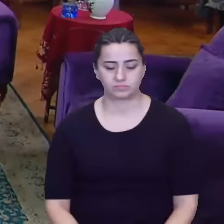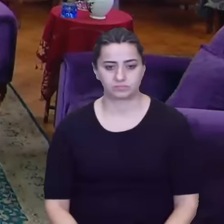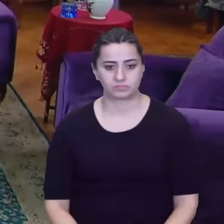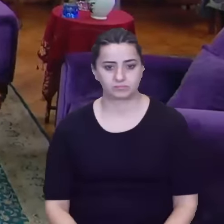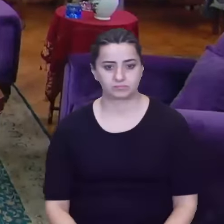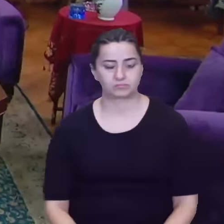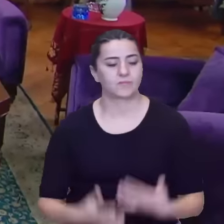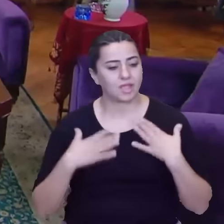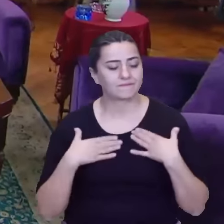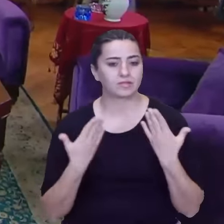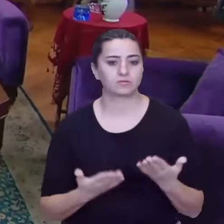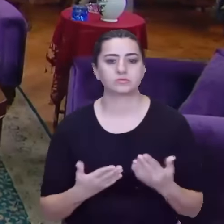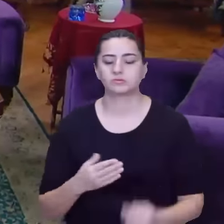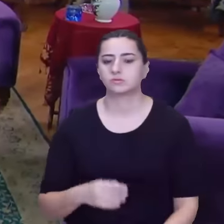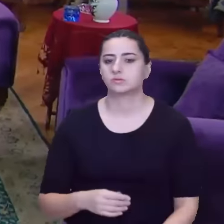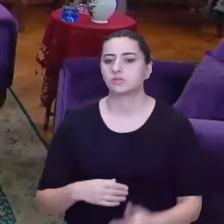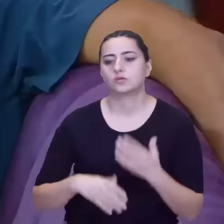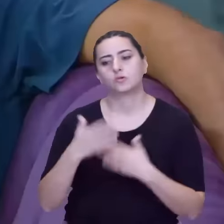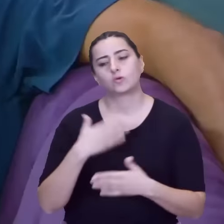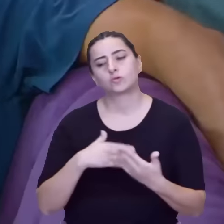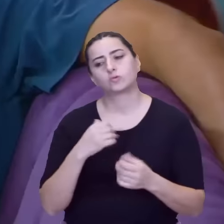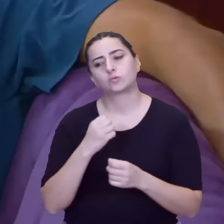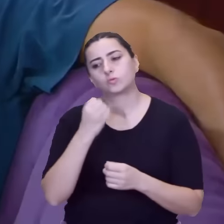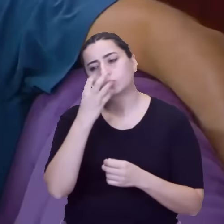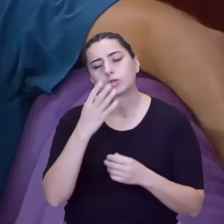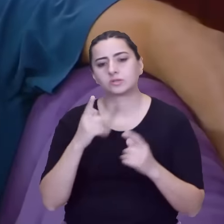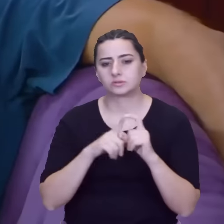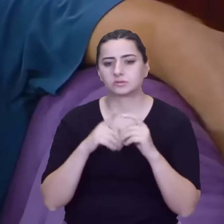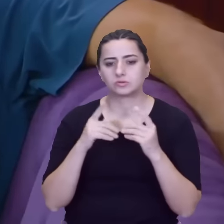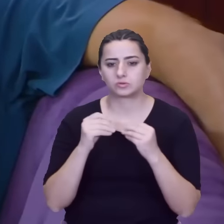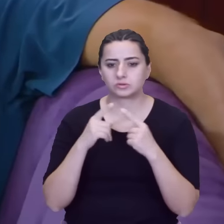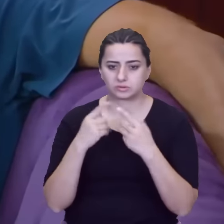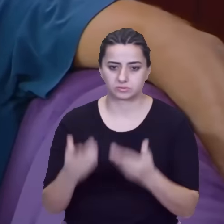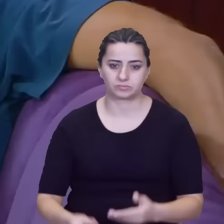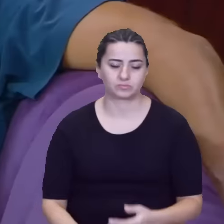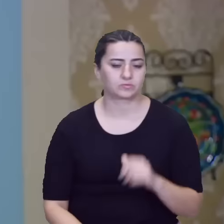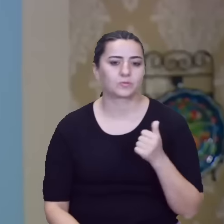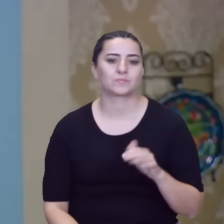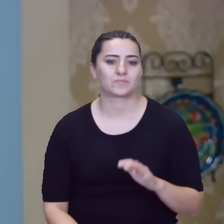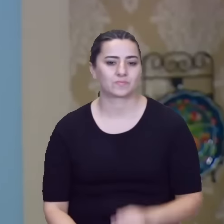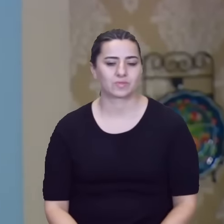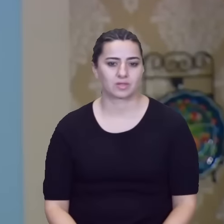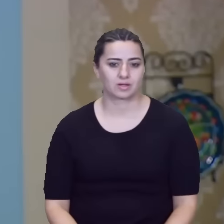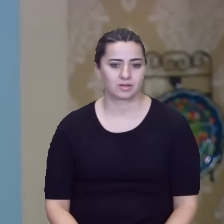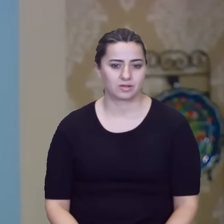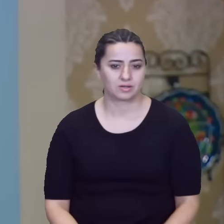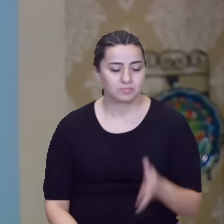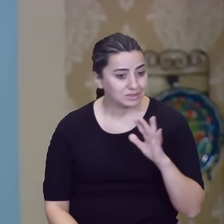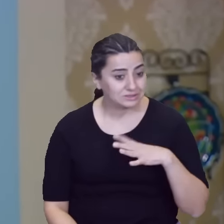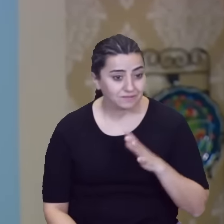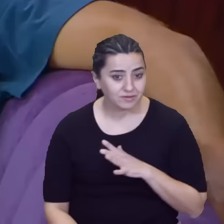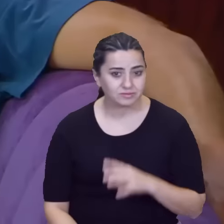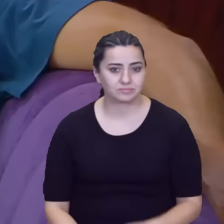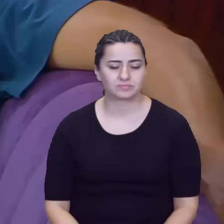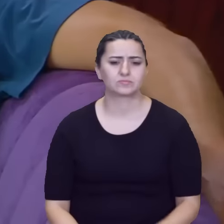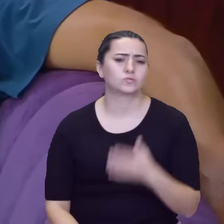Afiyet olsun, afiyet olsun Ahmetciğim. Zahmetler oldu sana da Gülden'cim. Çok teşekkür ederim, sağ olasın. Ya estağfurullah. Var mı bir isteğin, bir şey